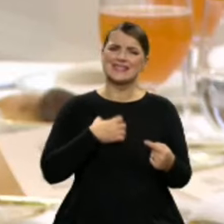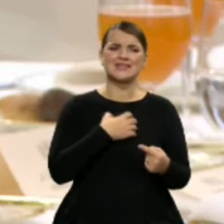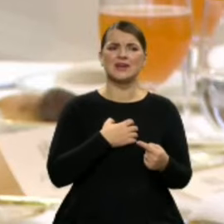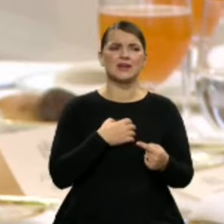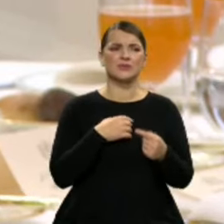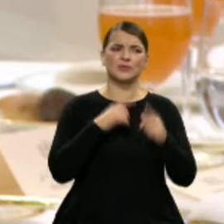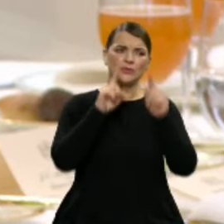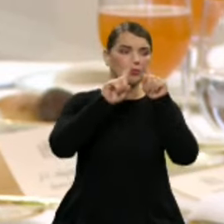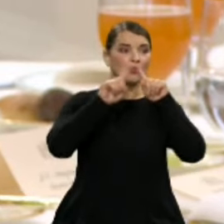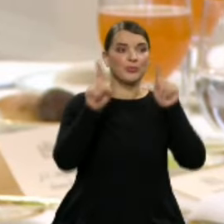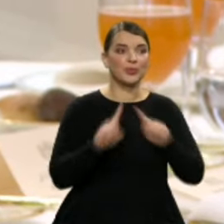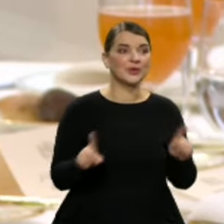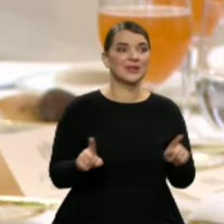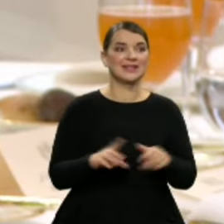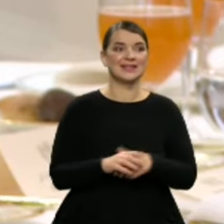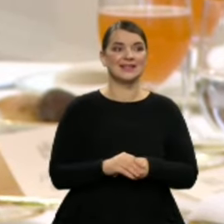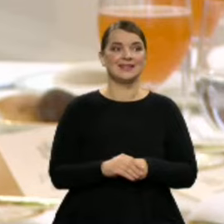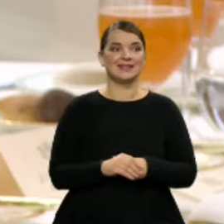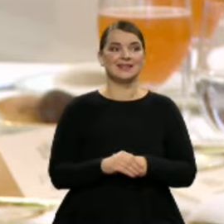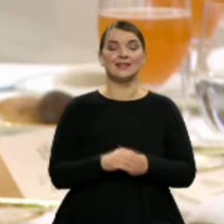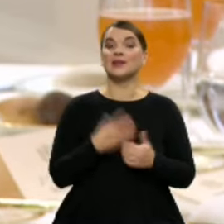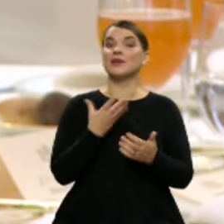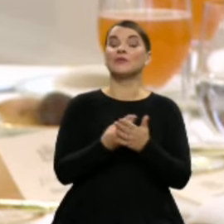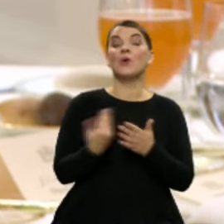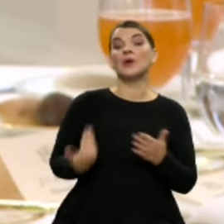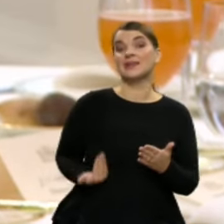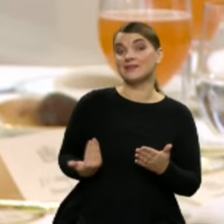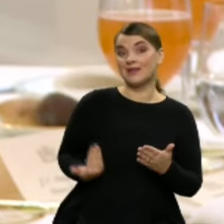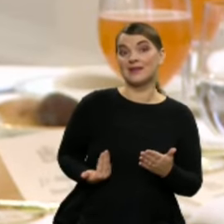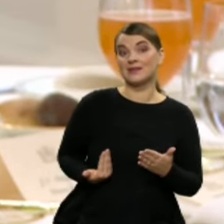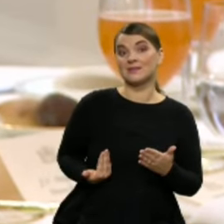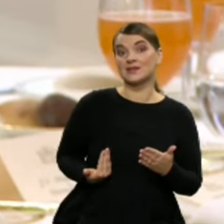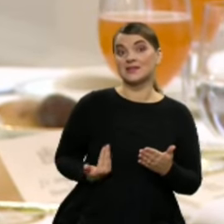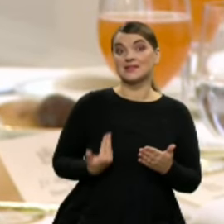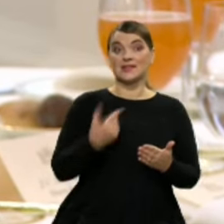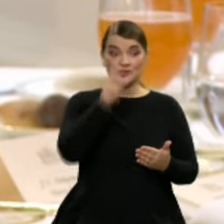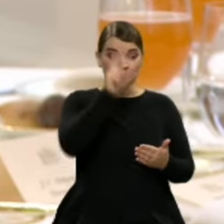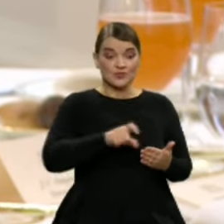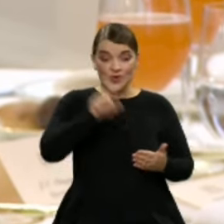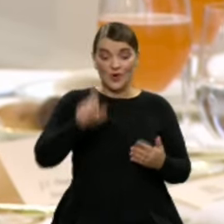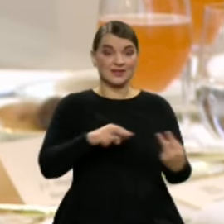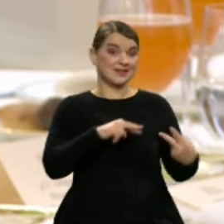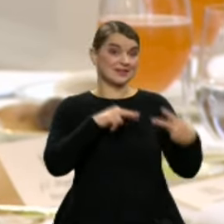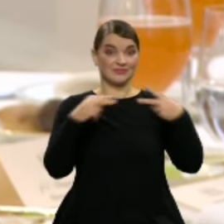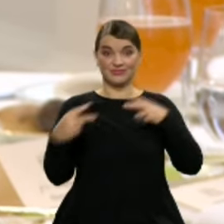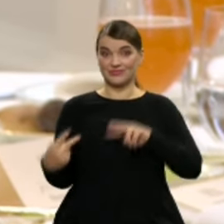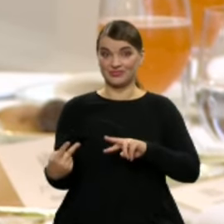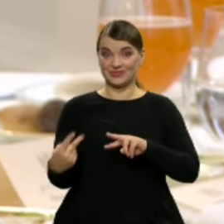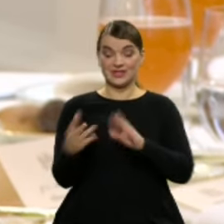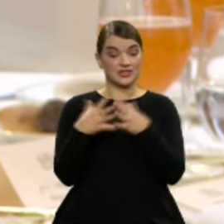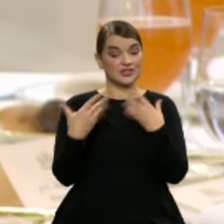tavo gyvenime, tai pakeičia mus. Pakeitė